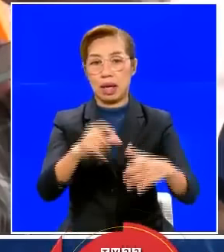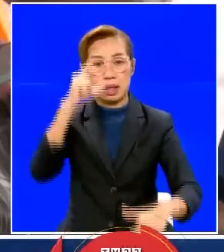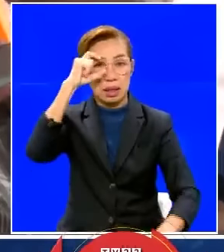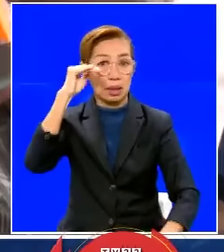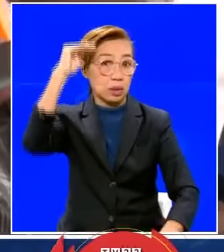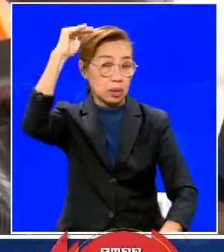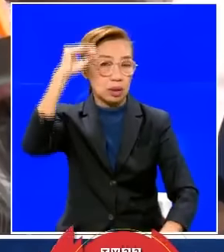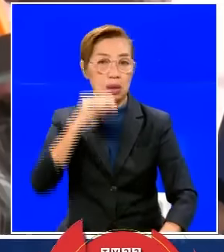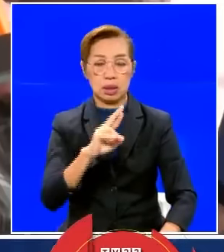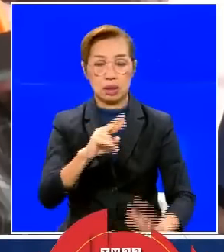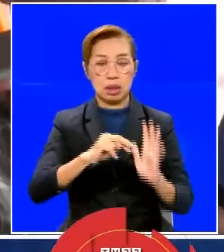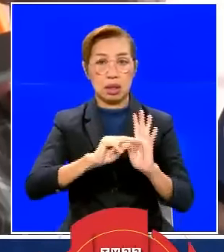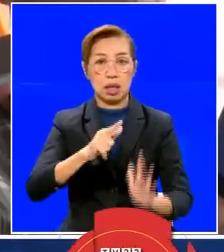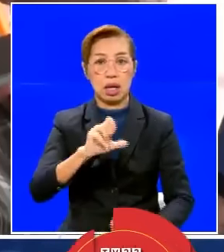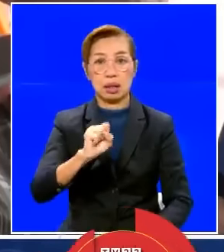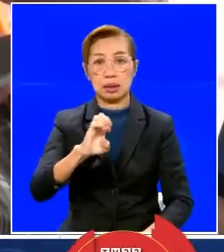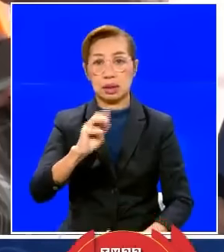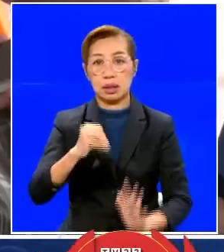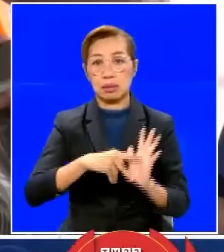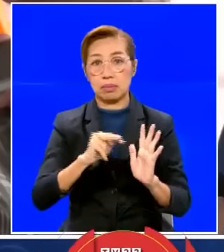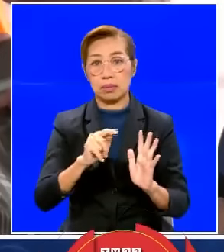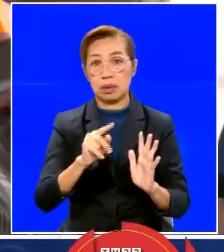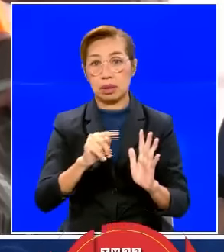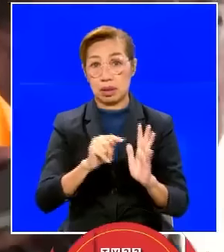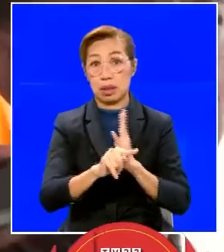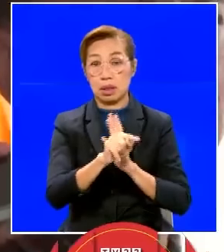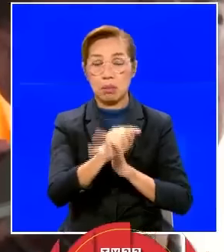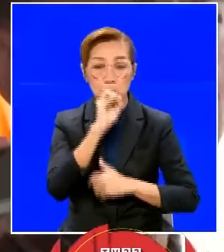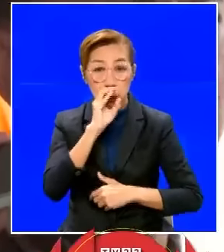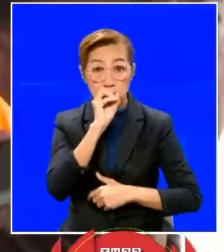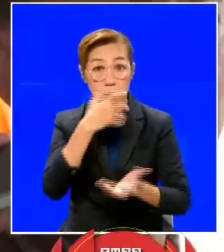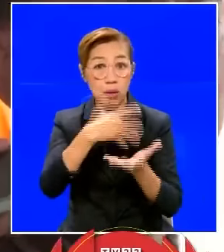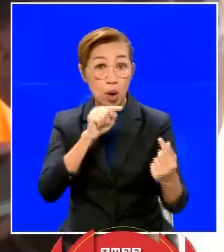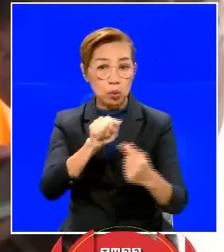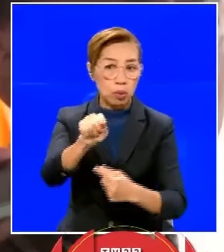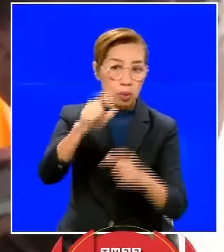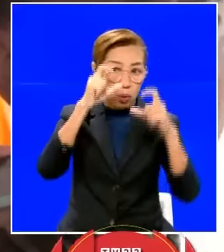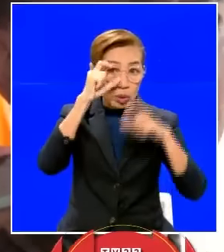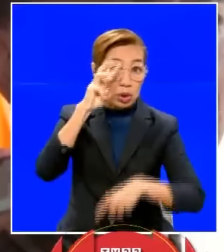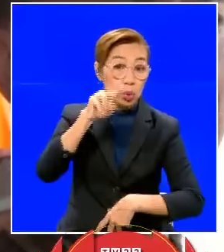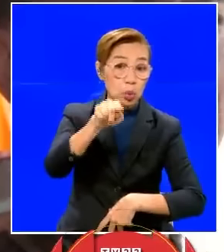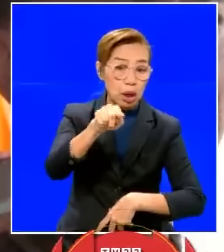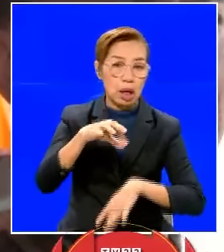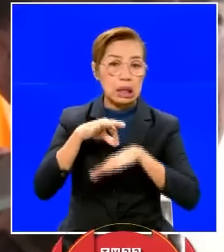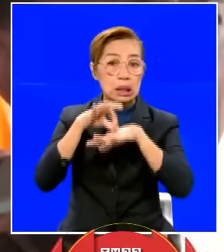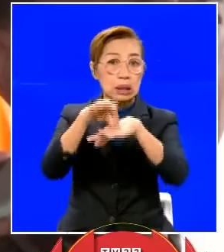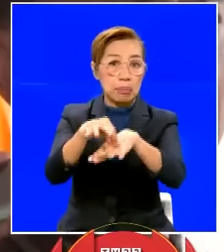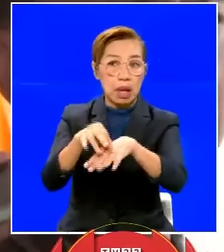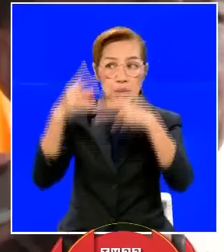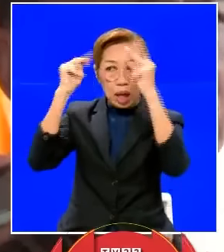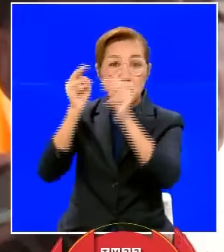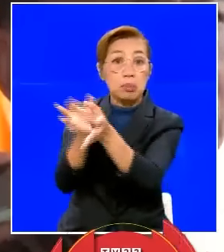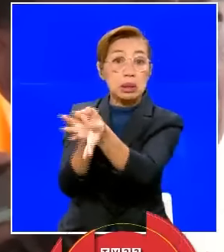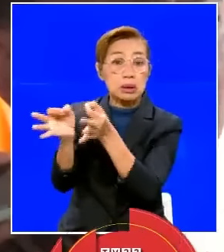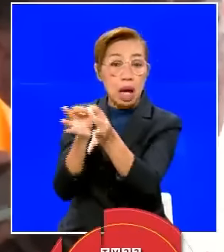ที่มีการตั้งอาจารย์วิษณุขึ้นมาเป็นที่ปรึกษาของนายกรัฐมนตรีเนี่ยนะครับก็บอกว่าอะไรที่ผ่านมาคืออะไรอ่ะก็มีข้อท้วงติงต